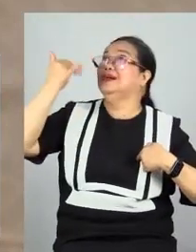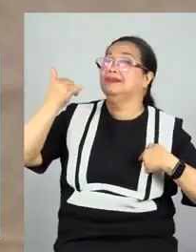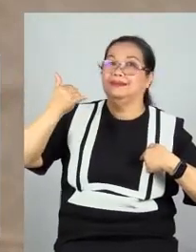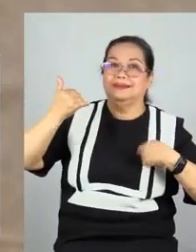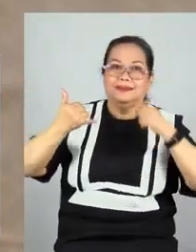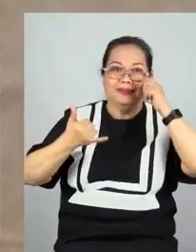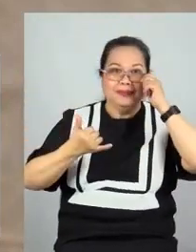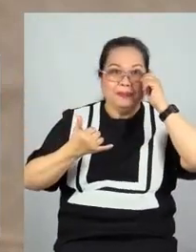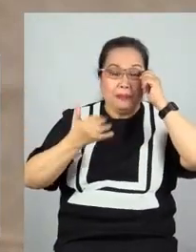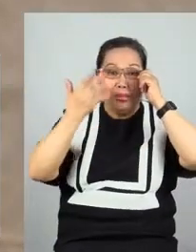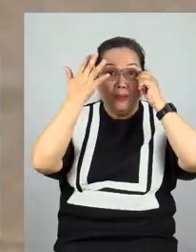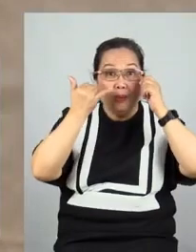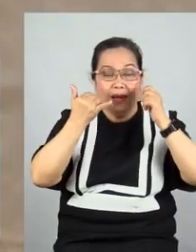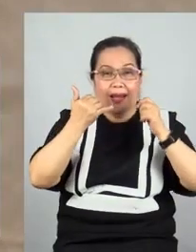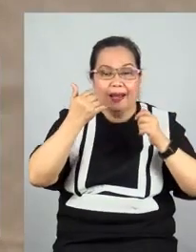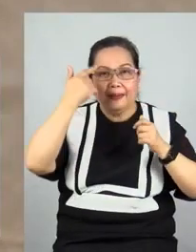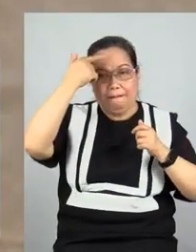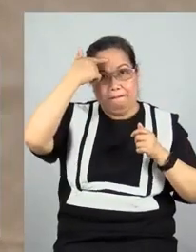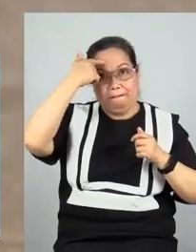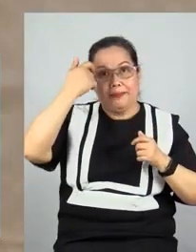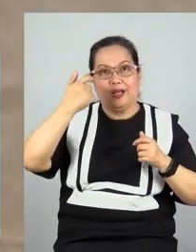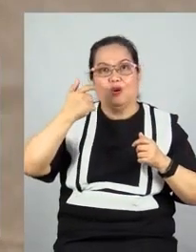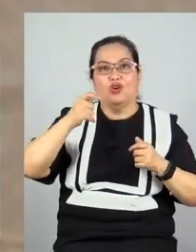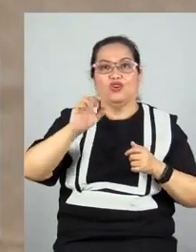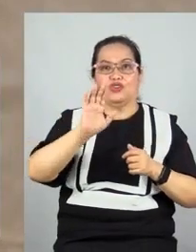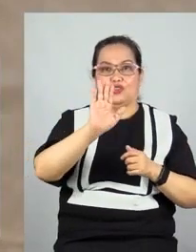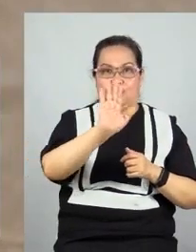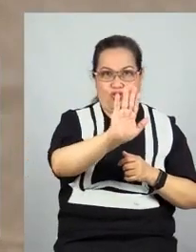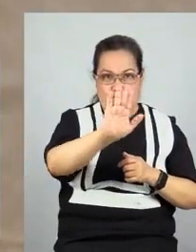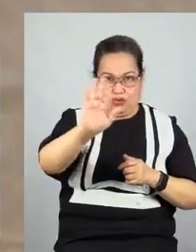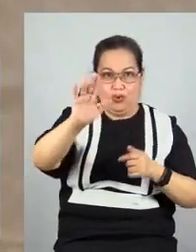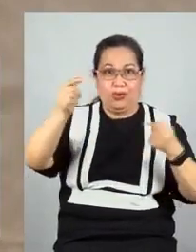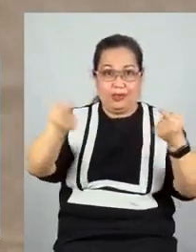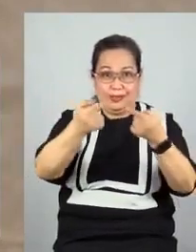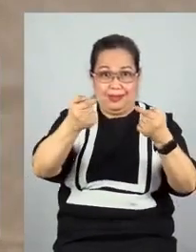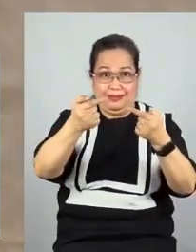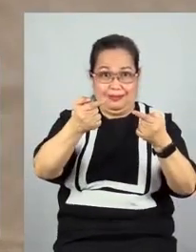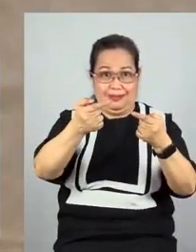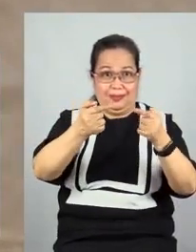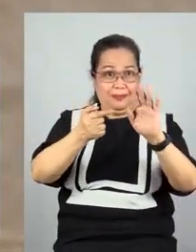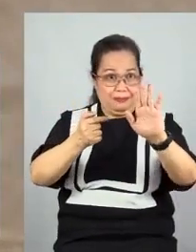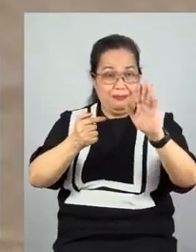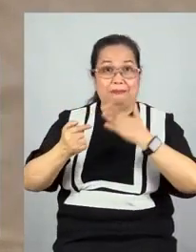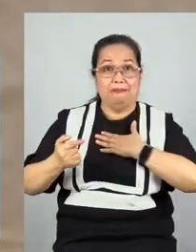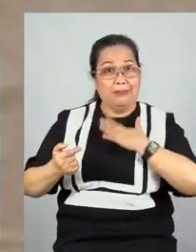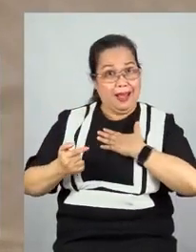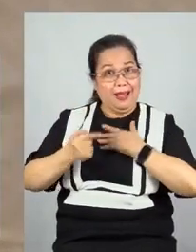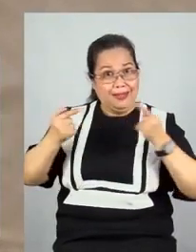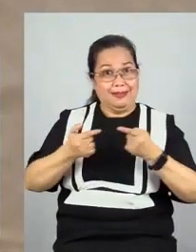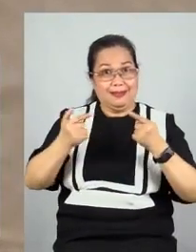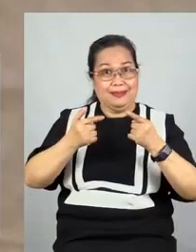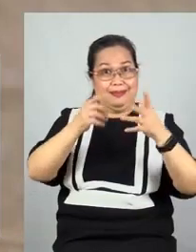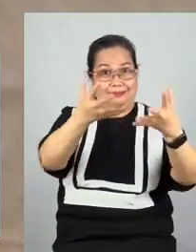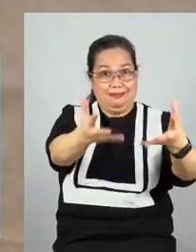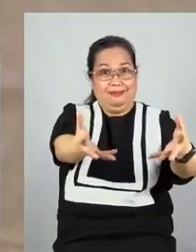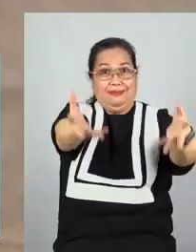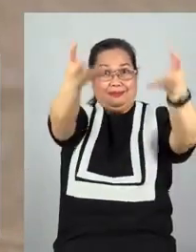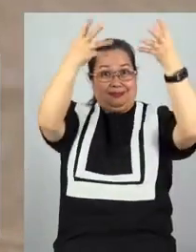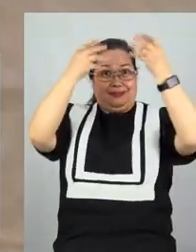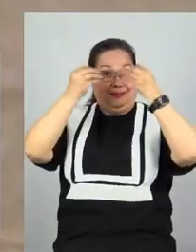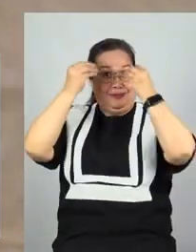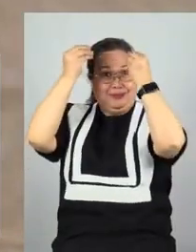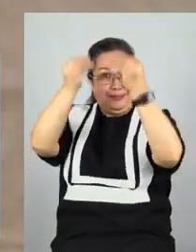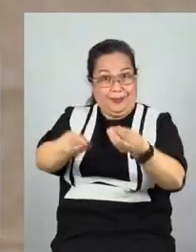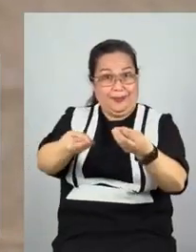Alam niyo kung bakit? Sabagat bit-bit niya ang lahat ng ating mga kasalanan. Ang kasalanan niyo, kasalanan ko.